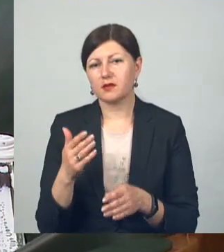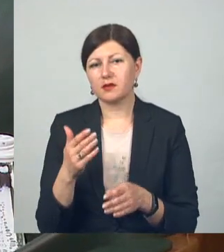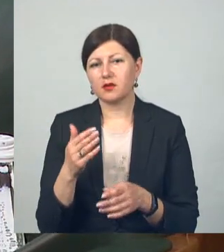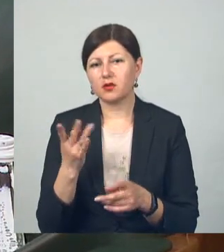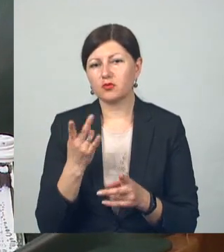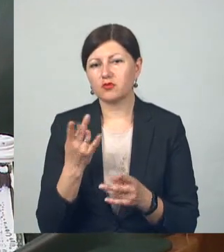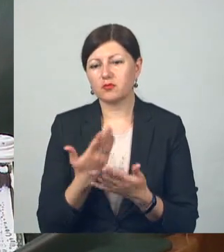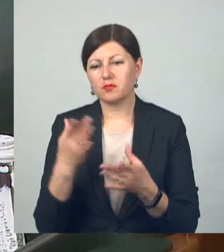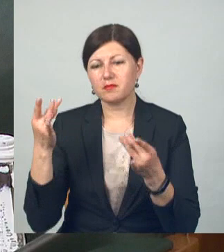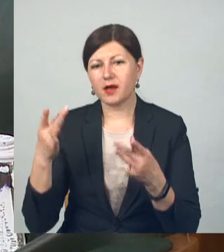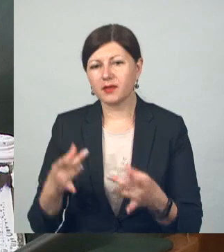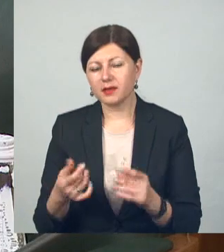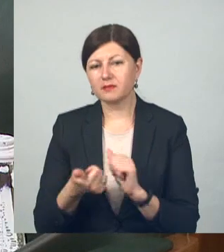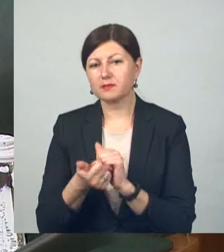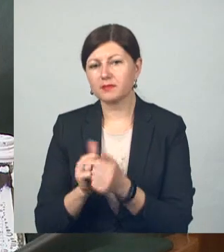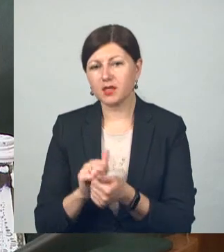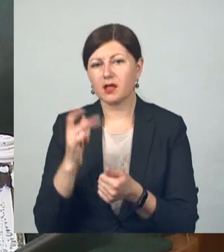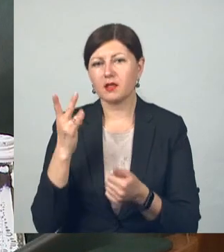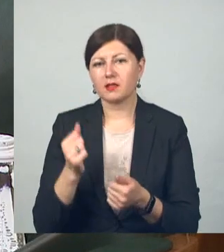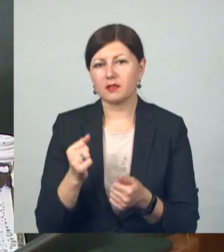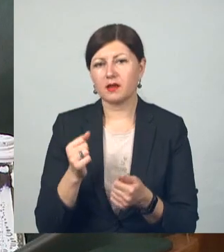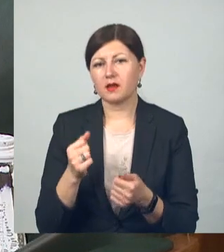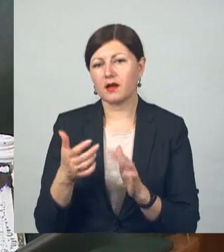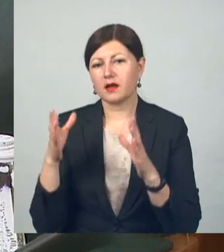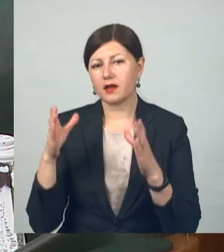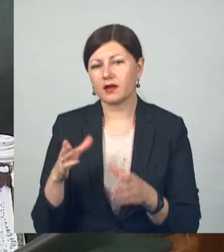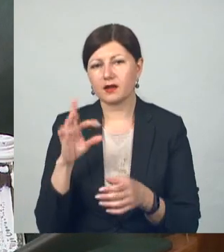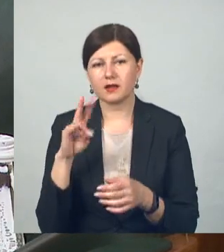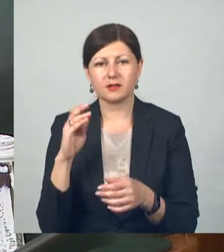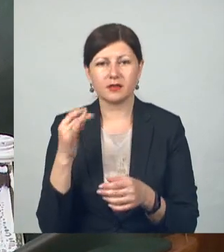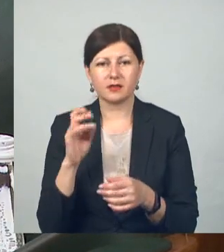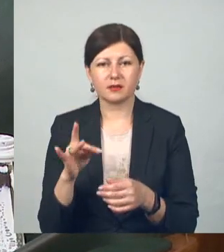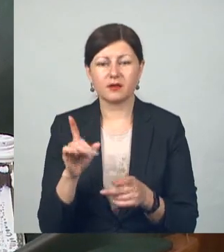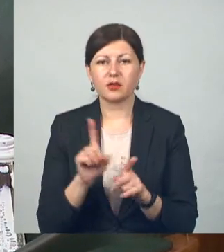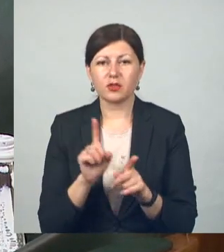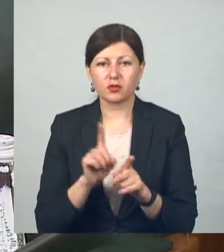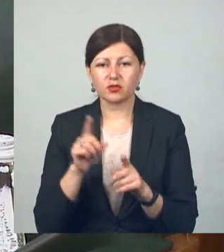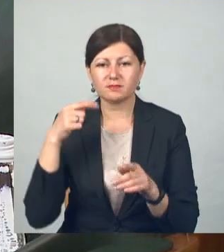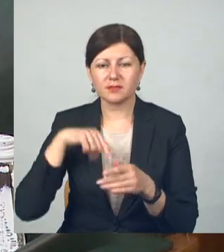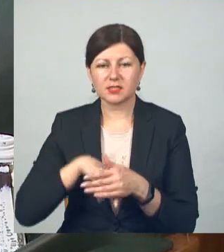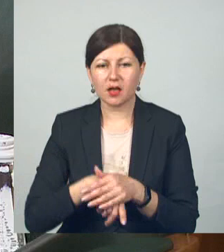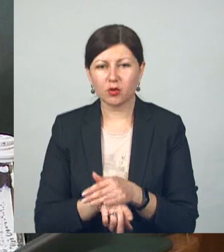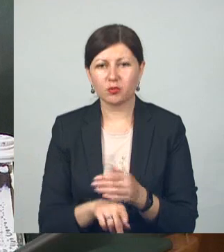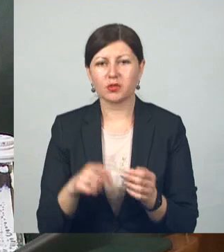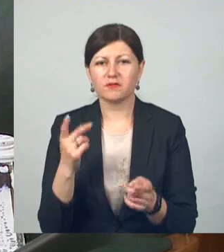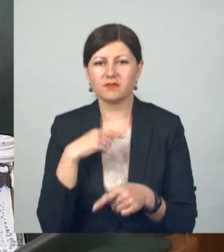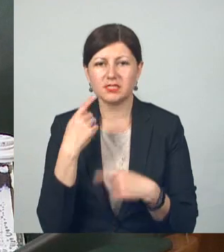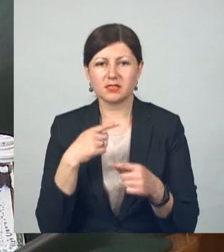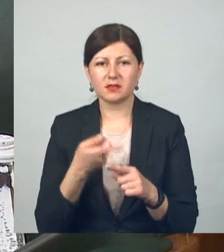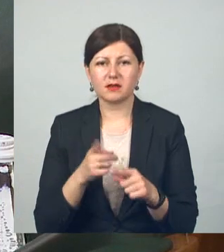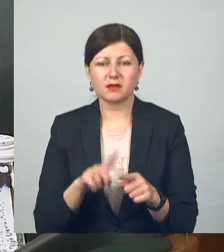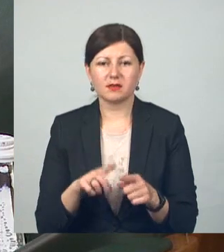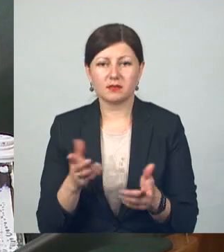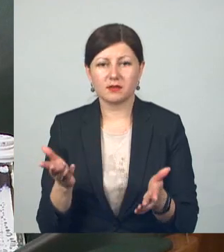смена пакетного сбора на контейнерное, смена контейнерных площадок на заглубленного типа, да, всегда это